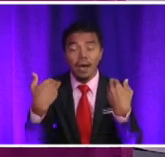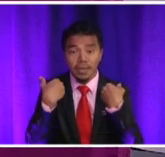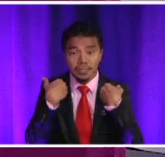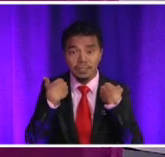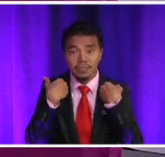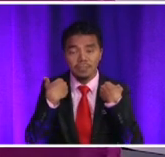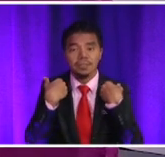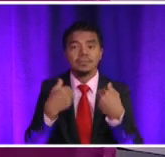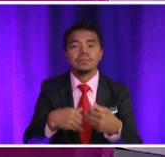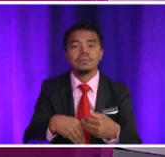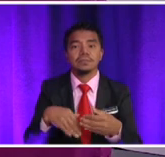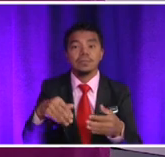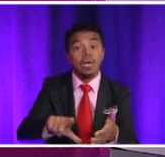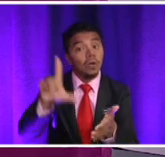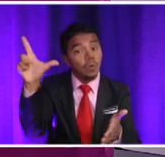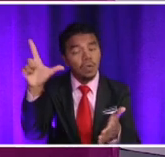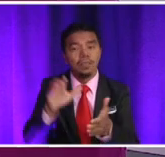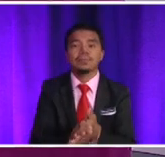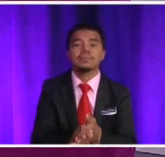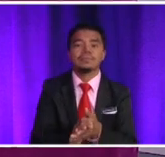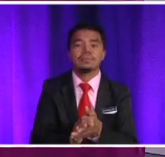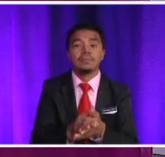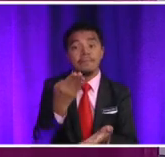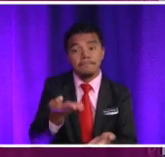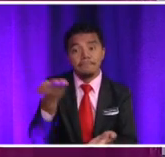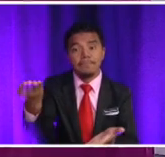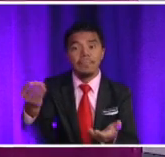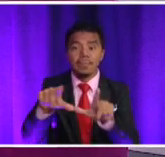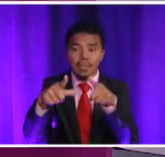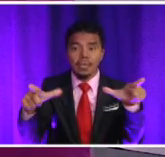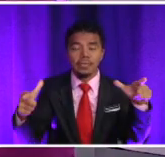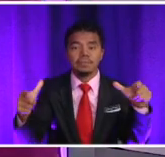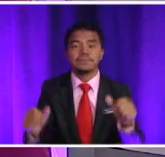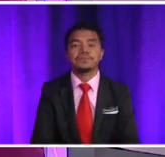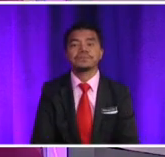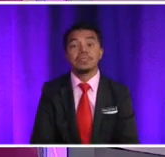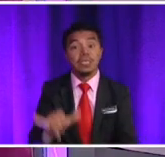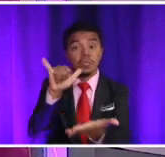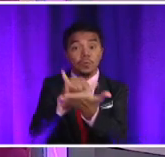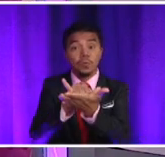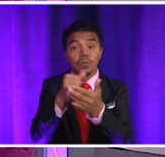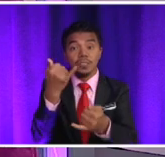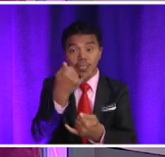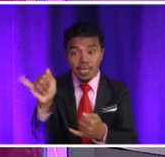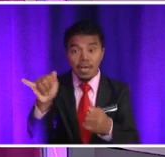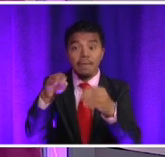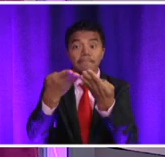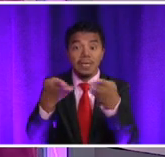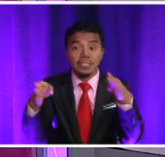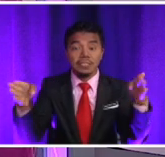produknya sendiri itu perbedaan diantara punyaku dengan Usahawan Oke jadi